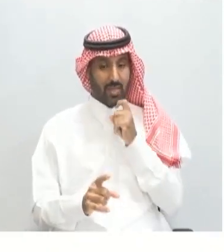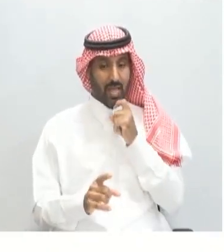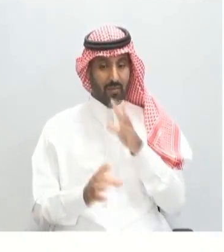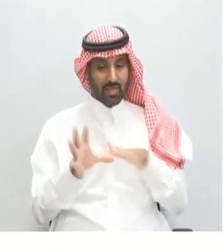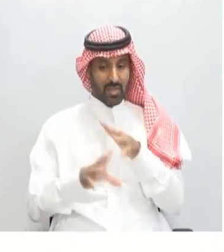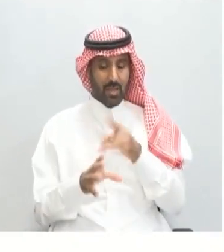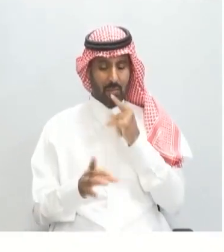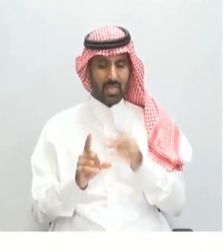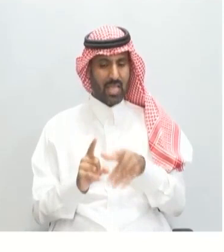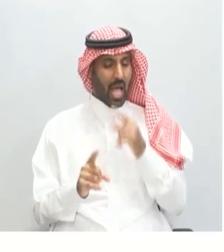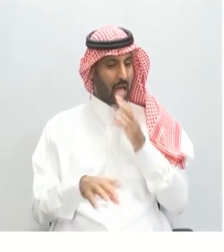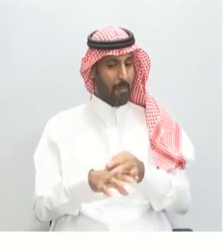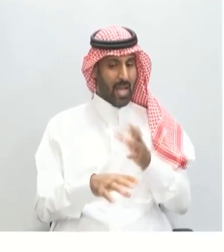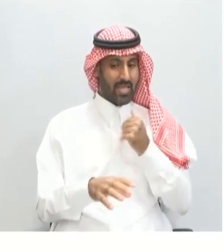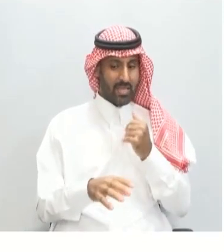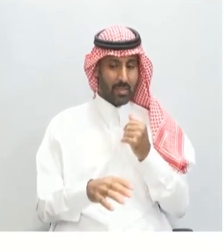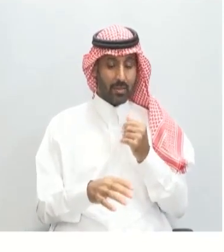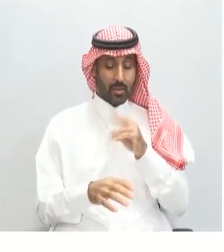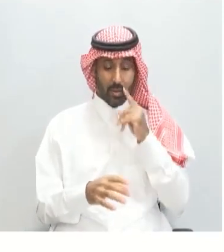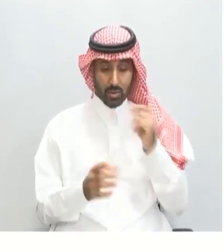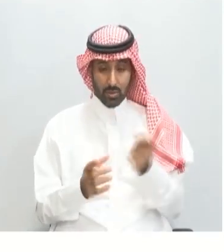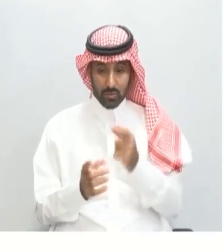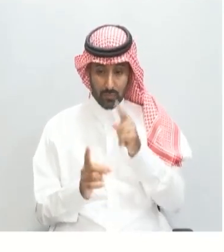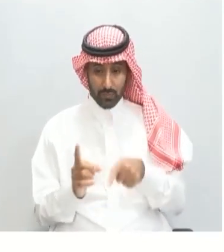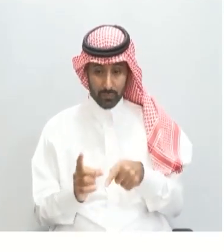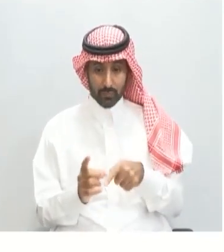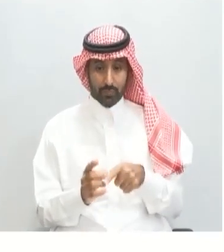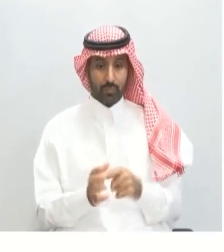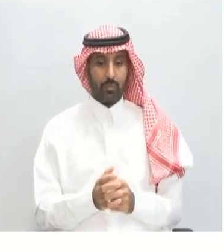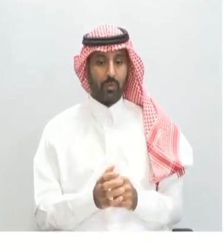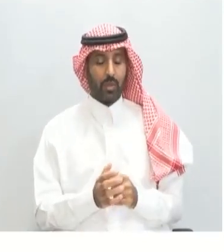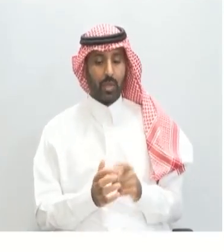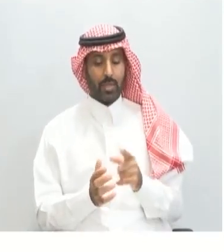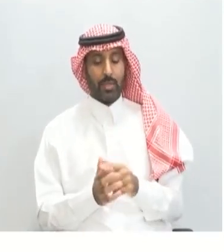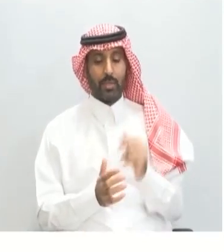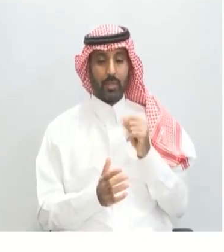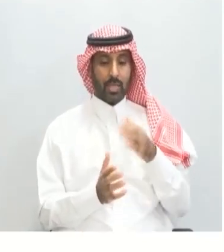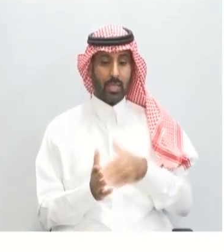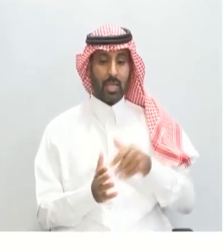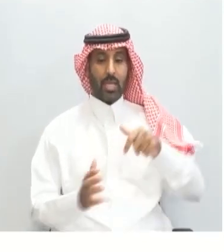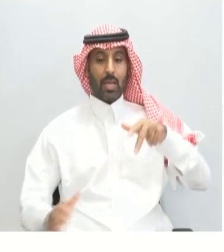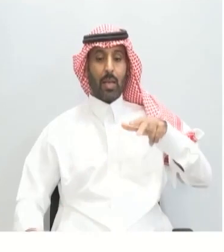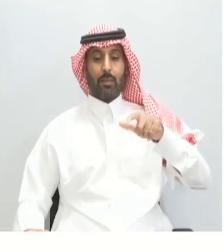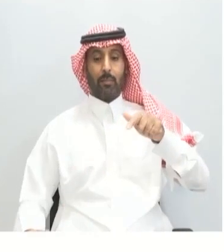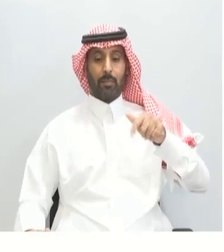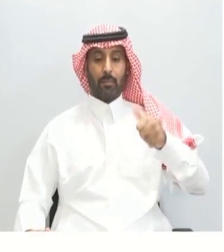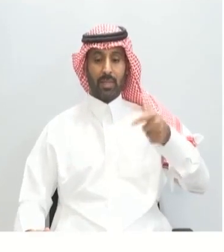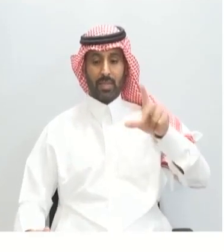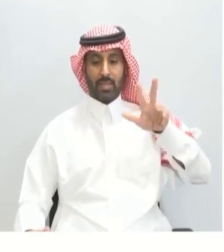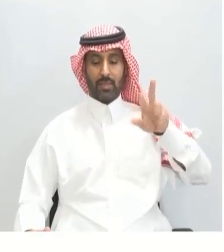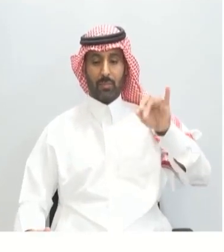التي لا يشعر بها الانسان ترصت كما ذكرت لكم عن طريق جهاز يدعى او